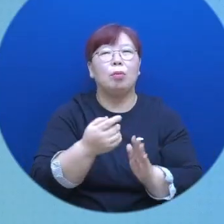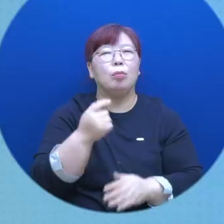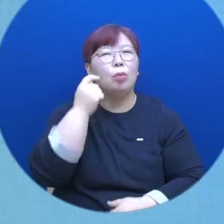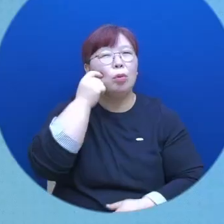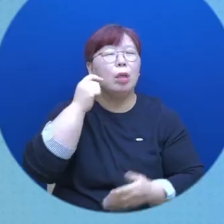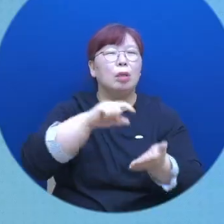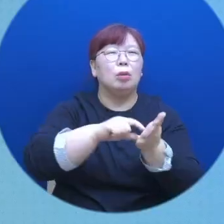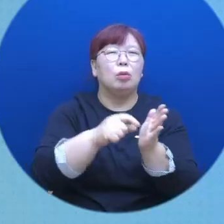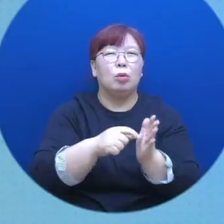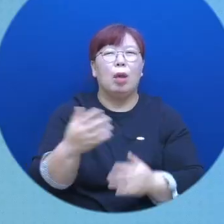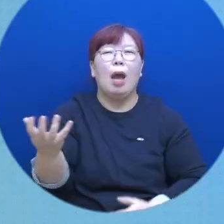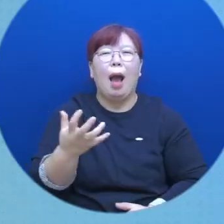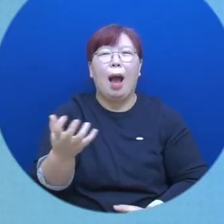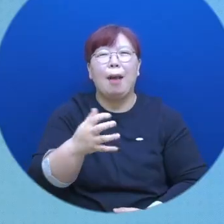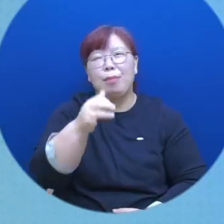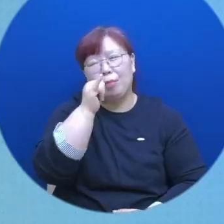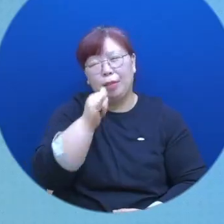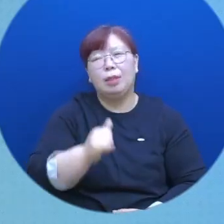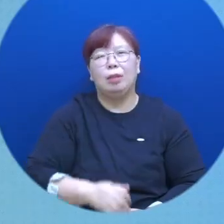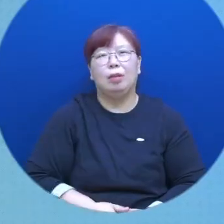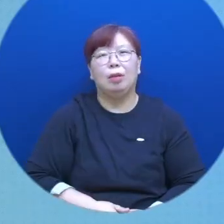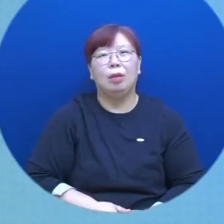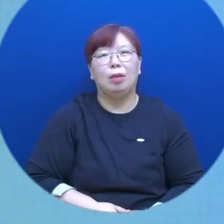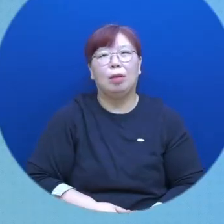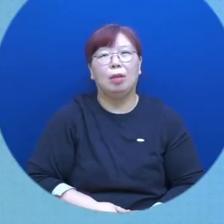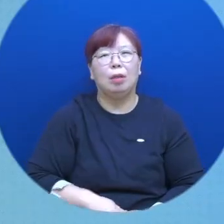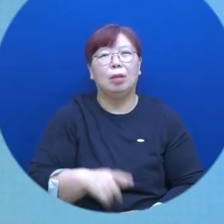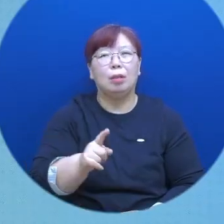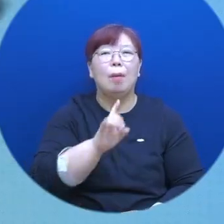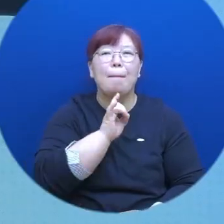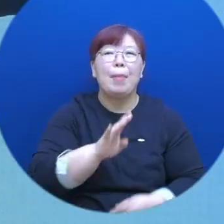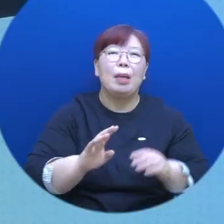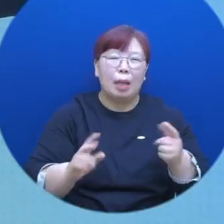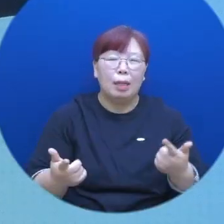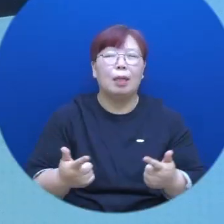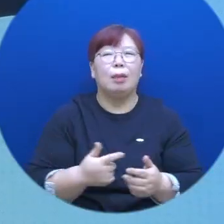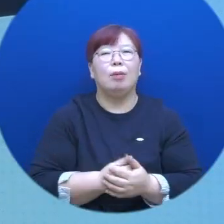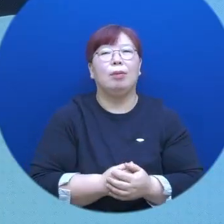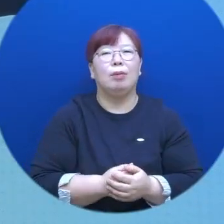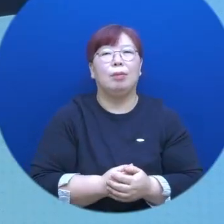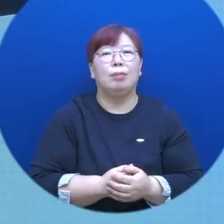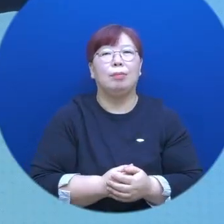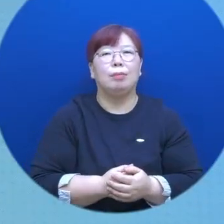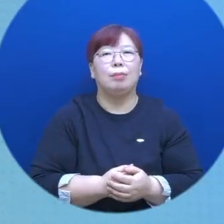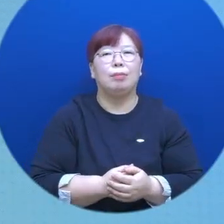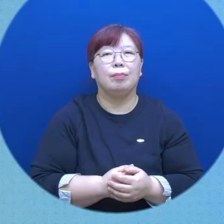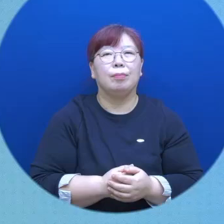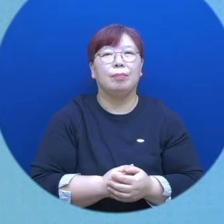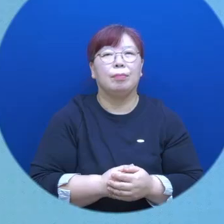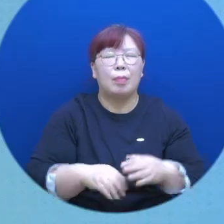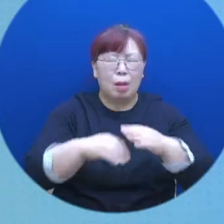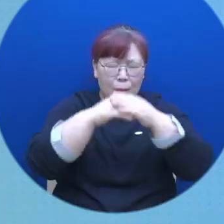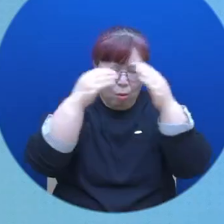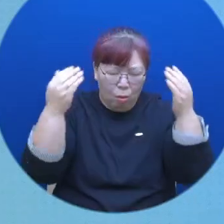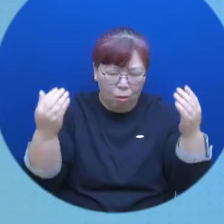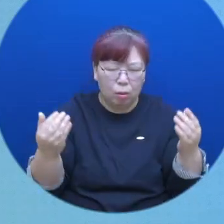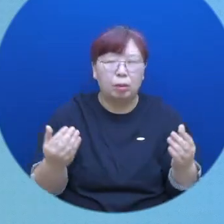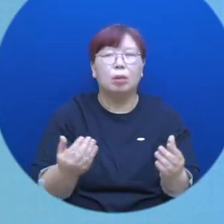가운데 괴로움을 겪잖아요. 여러분, 그것만 있었을까요? 그렇지 않죠. 모든 것이